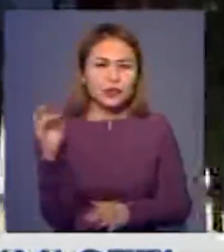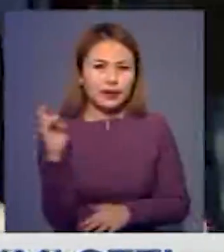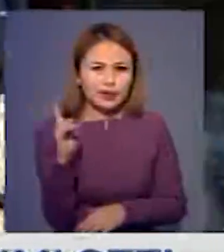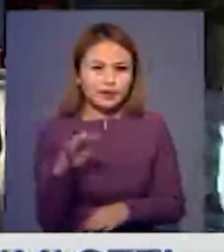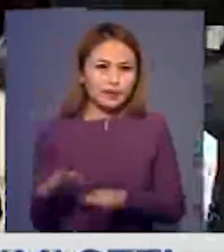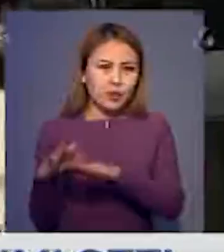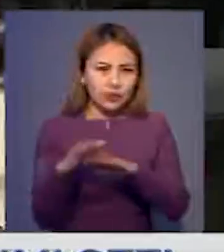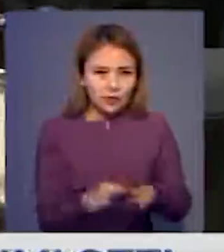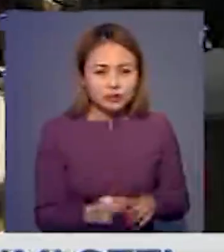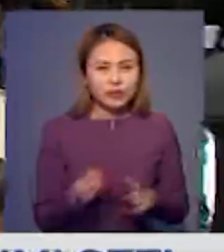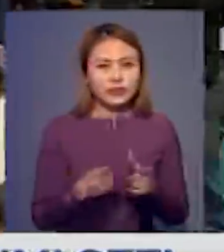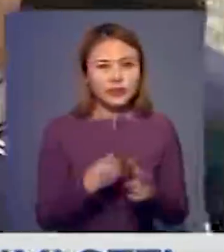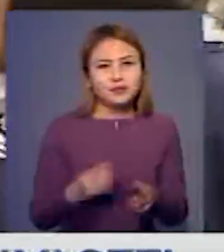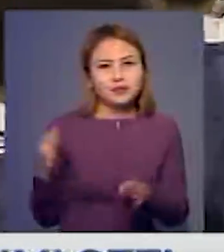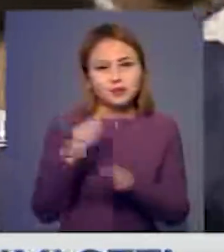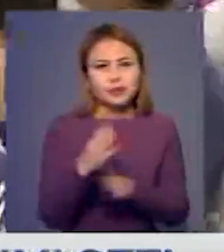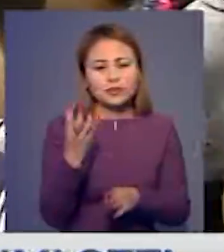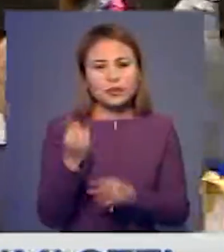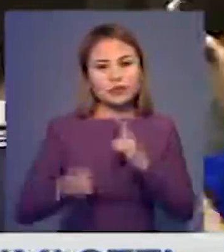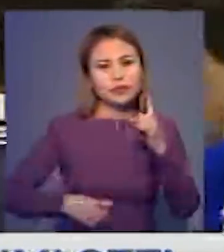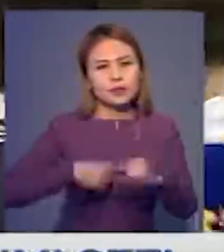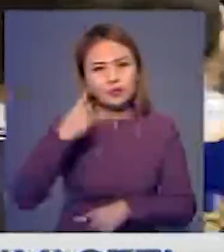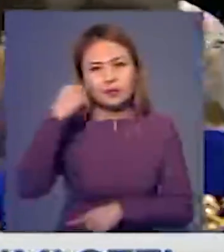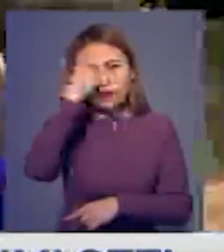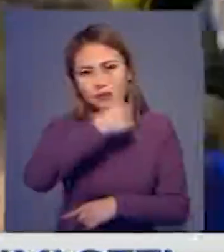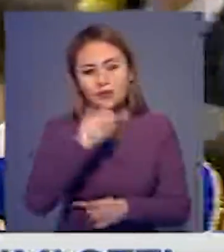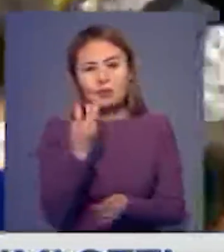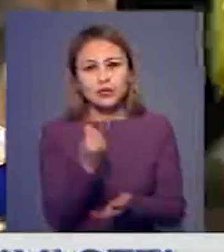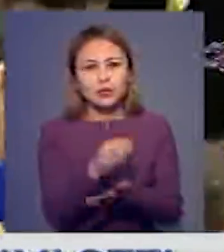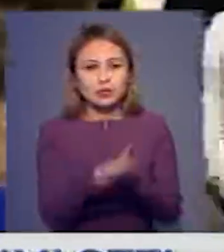рет ұйымдастырылып отыр. Игі шара келер жылда жалғасын